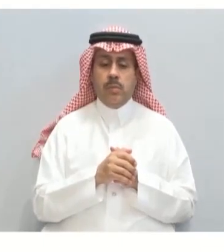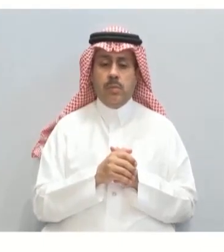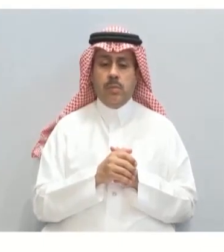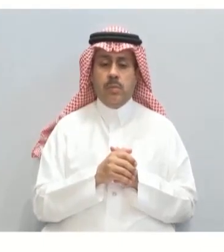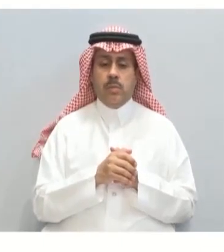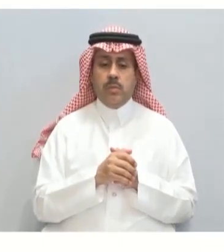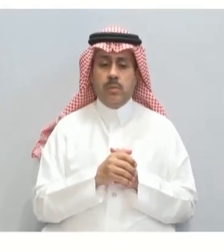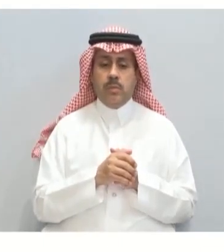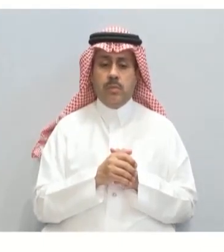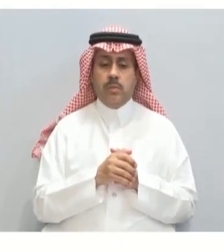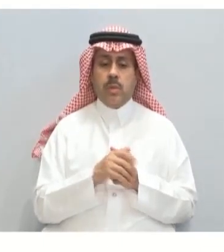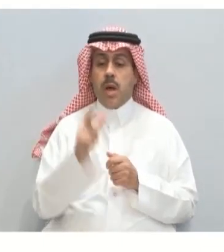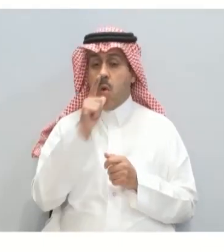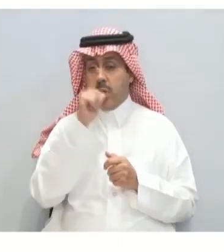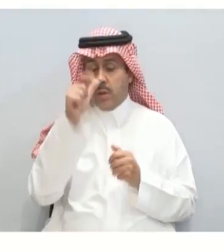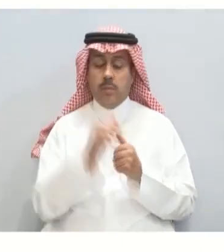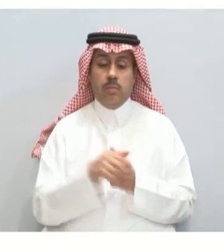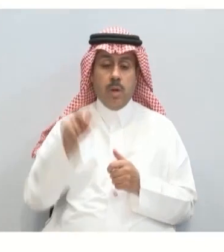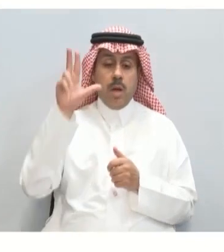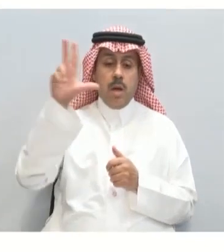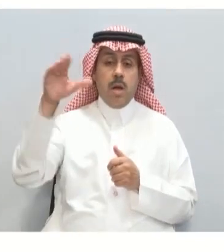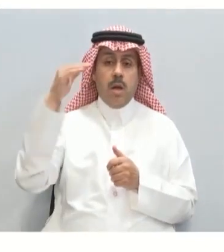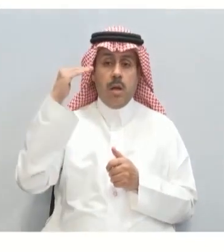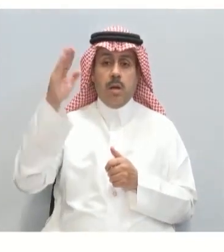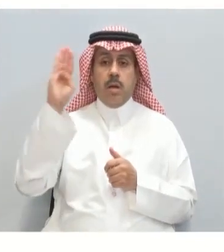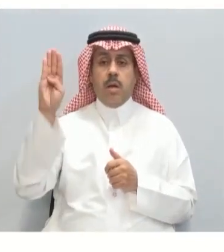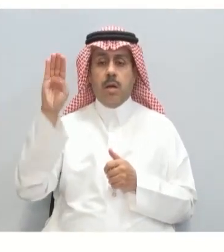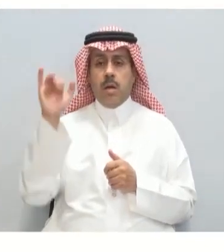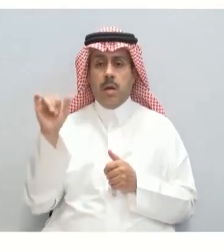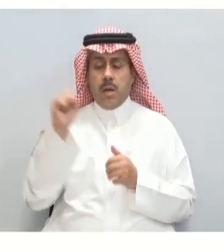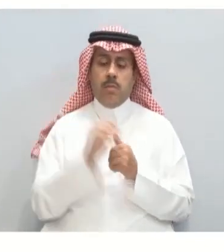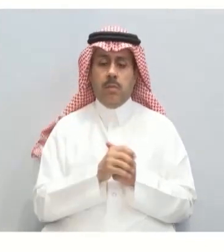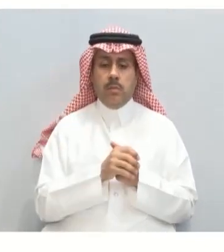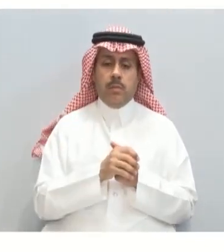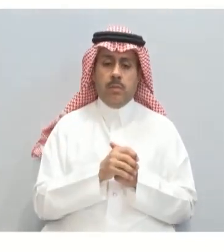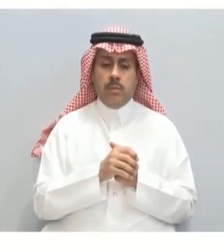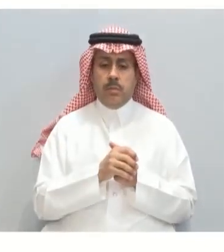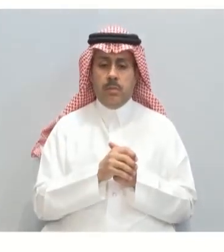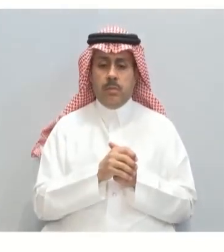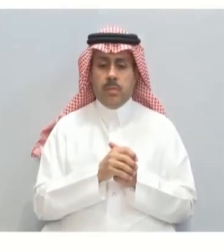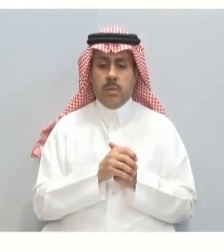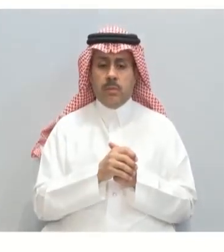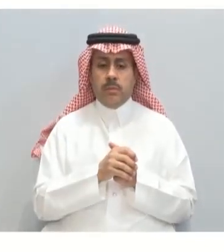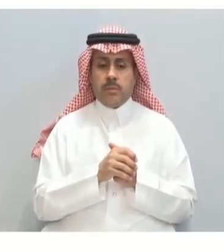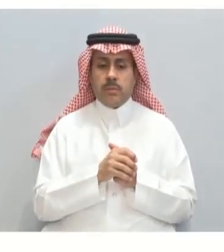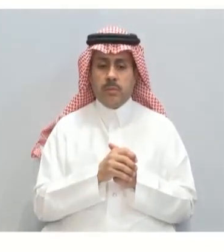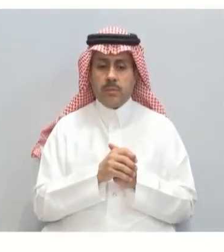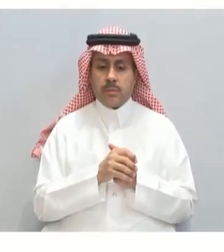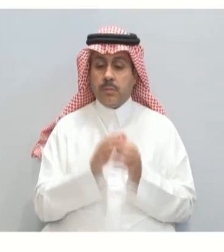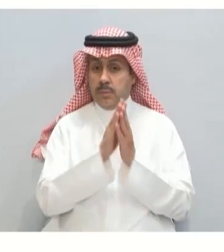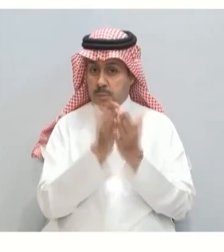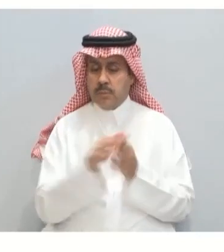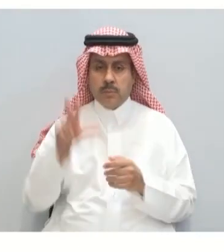المتعلقه بسوره الانفال هنا الايات معنى كلمات في هذه الايات الكريمات قوله تعالى الكتاب